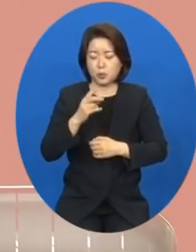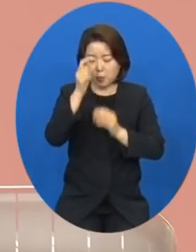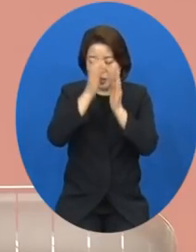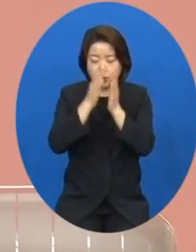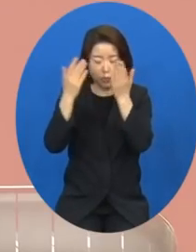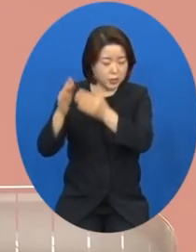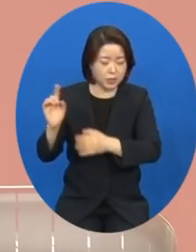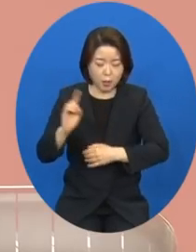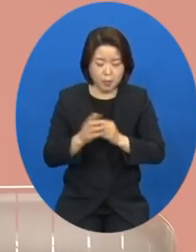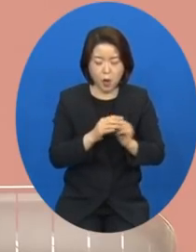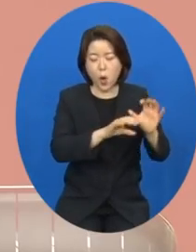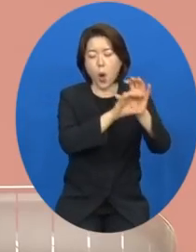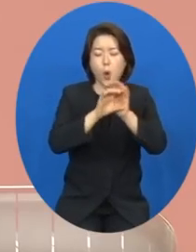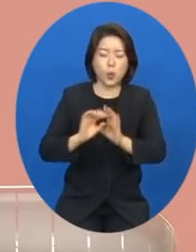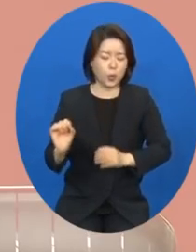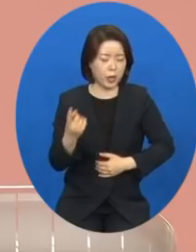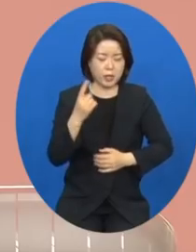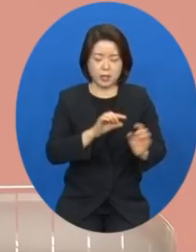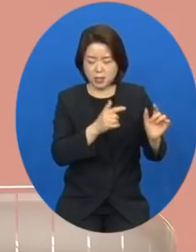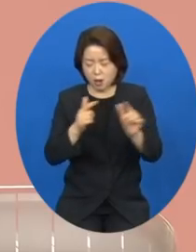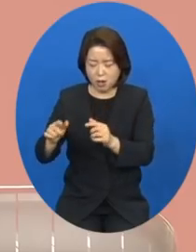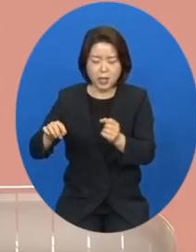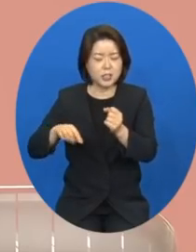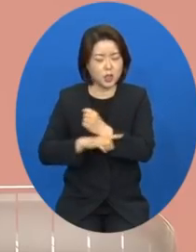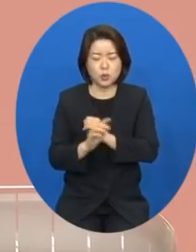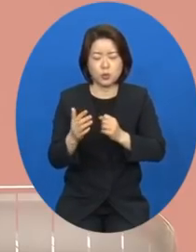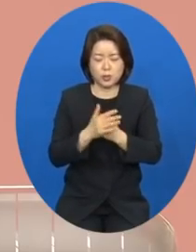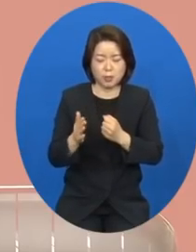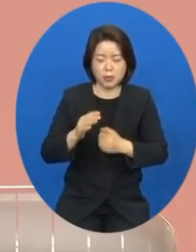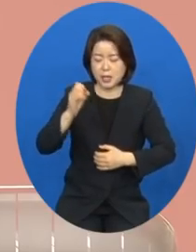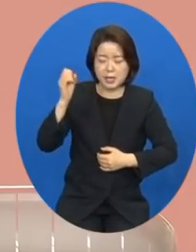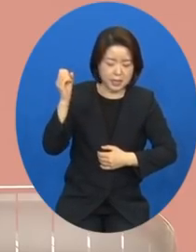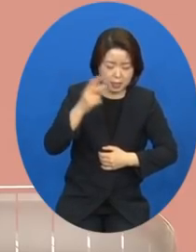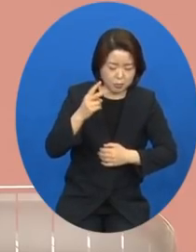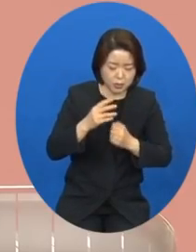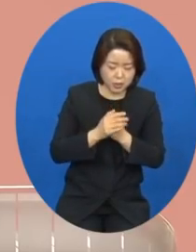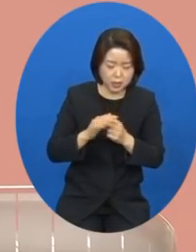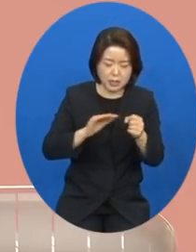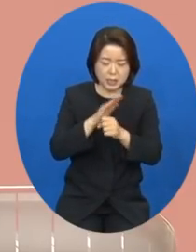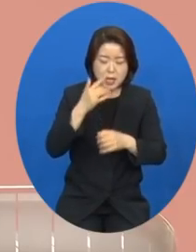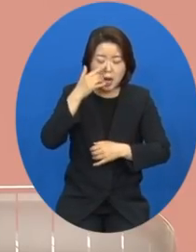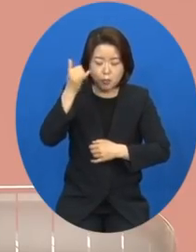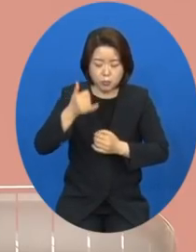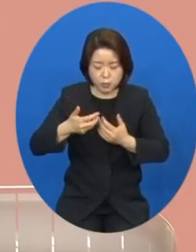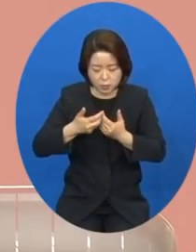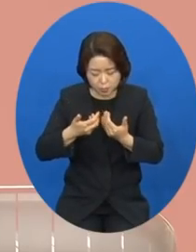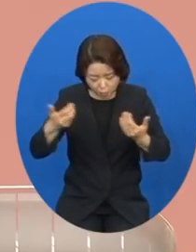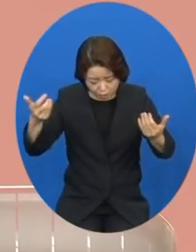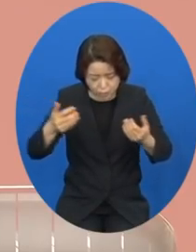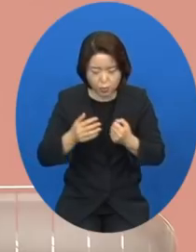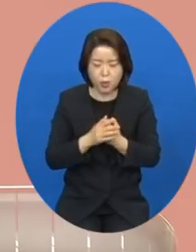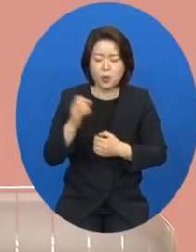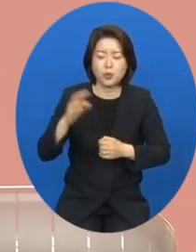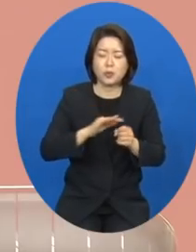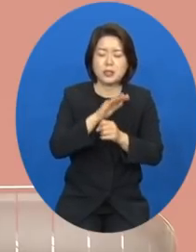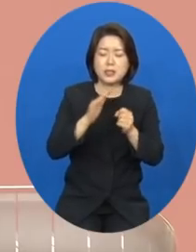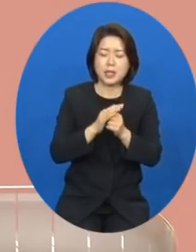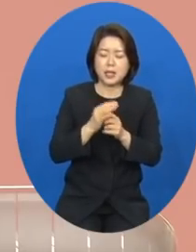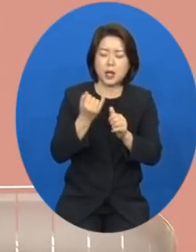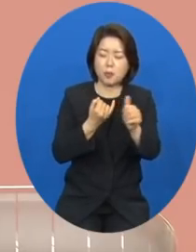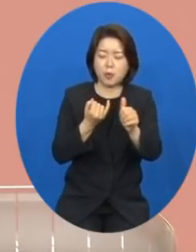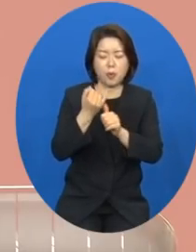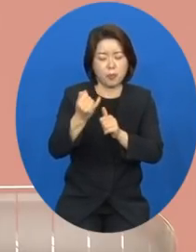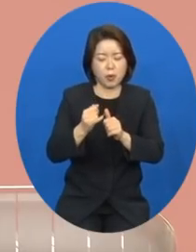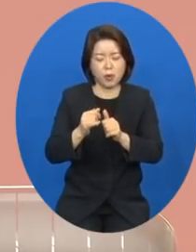것은 그러나 로 인하여 서 여러가지 이로 인하여 서 갑작스럽게 사랑하는 부모님을 보내드리고 또한 사랑하는 배우 저를